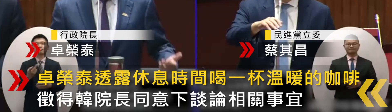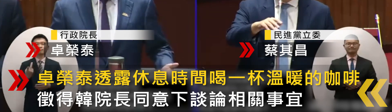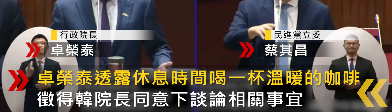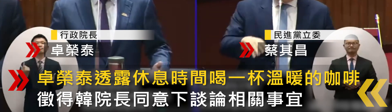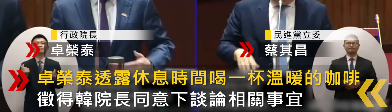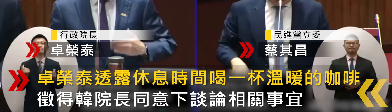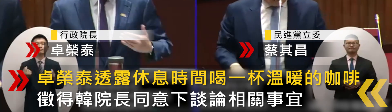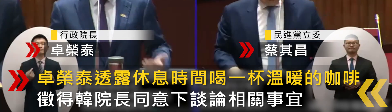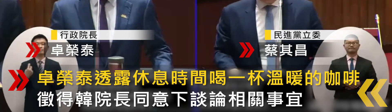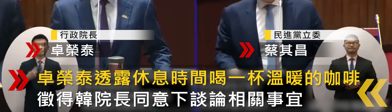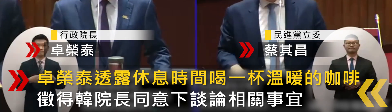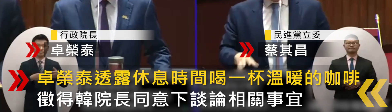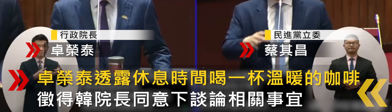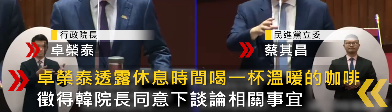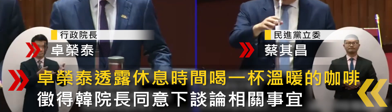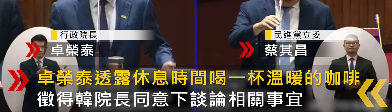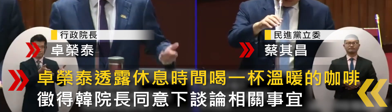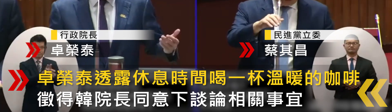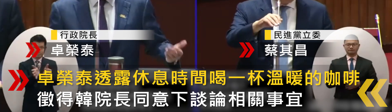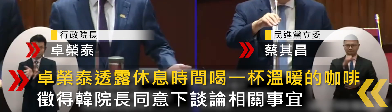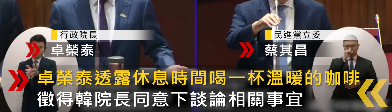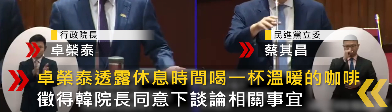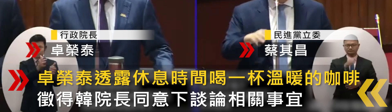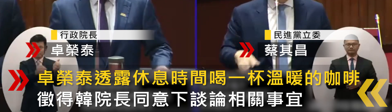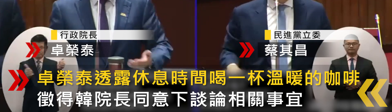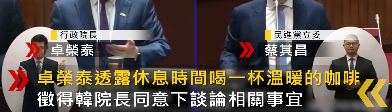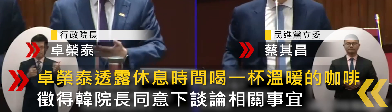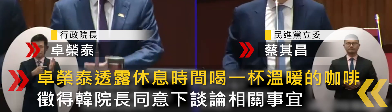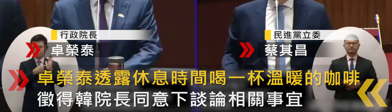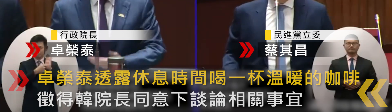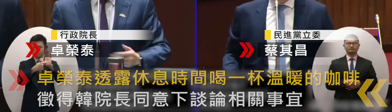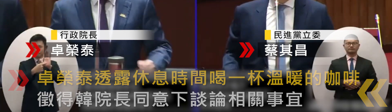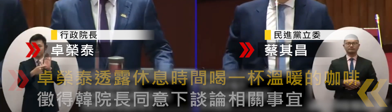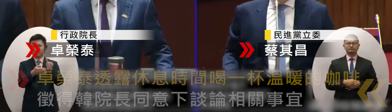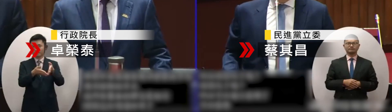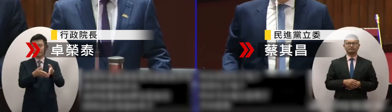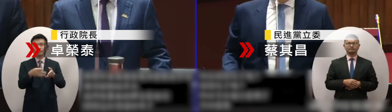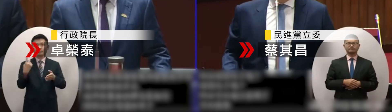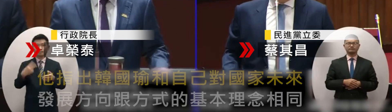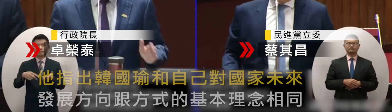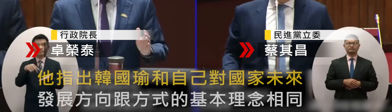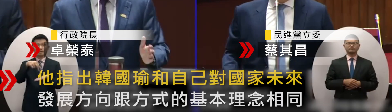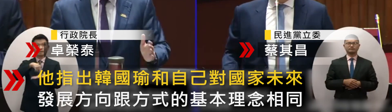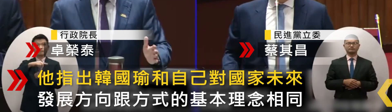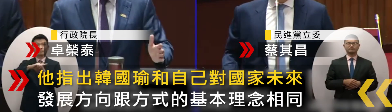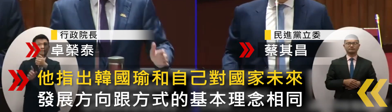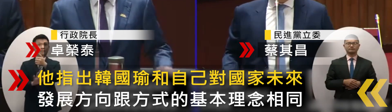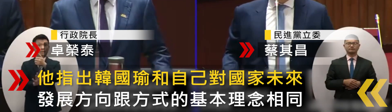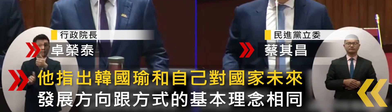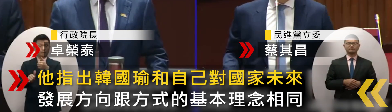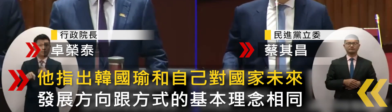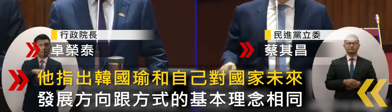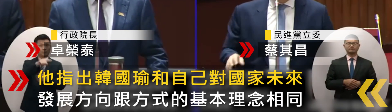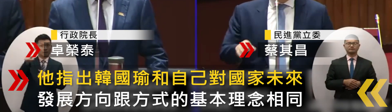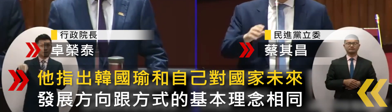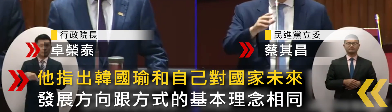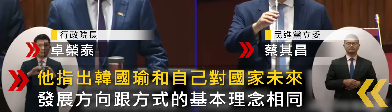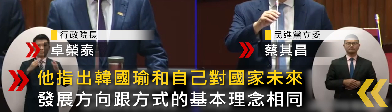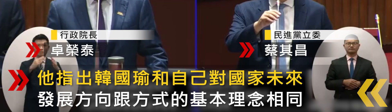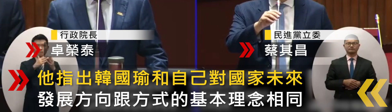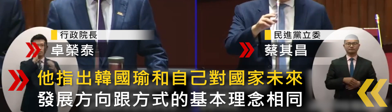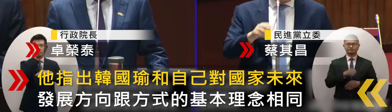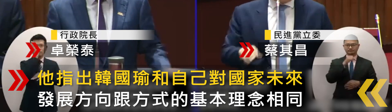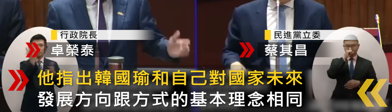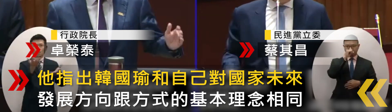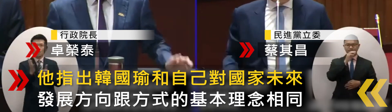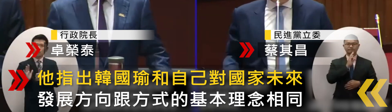跟我们的部委首长要表现出我们的诚意。 好， 那我也拜托韩院长能够跟大院的委员能够以为如何推动国家政务